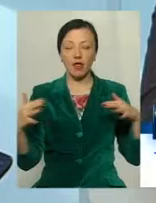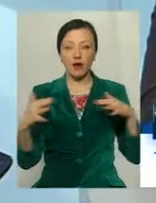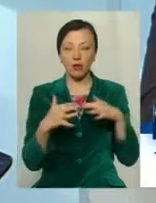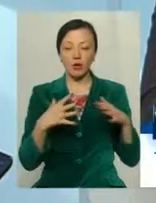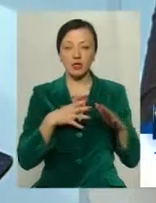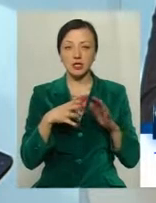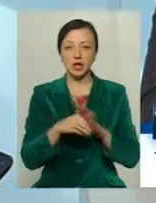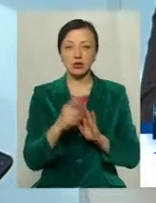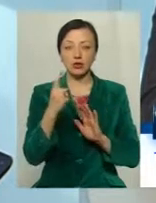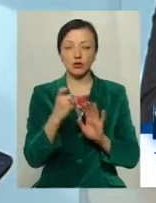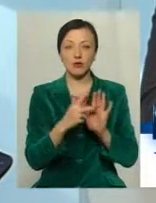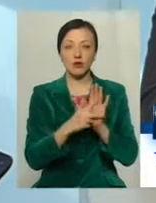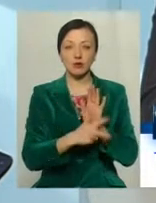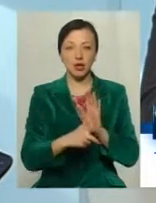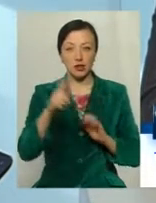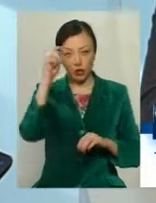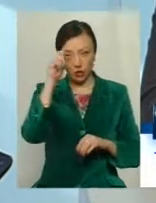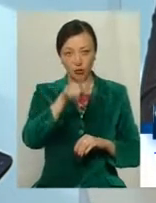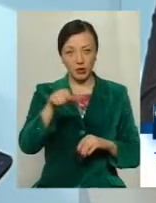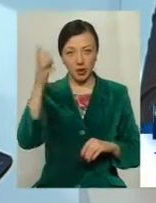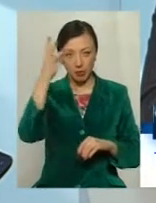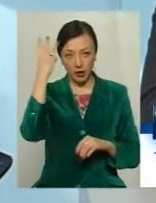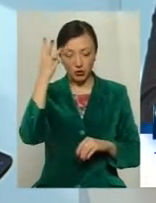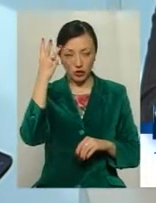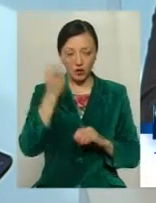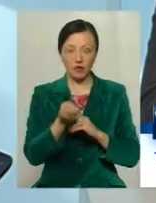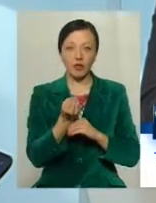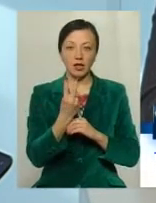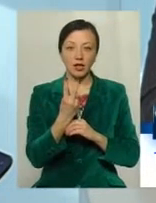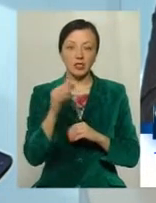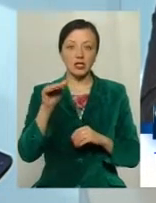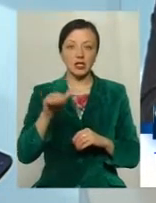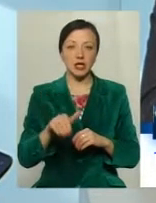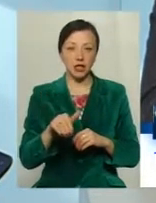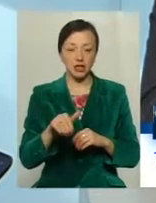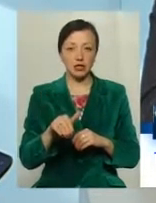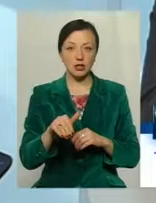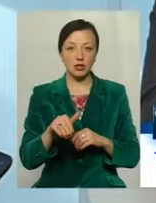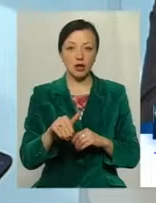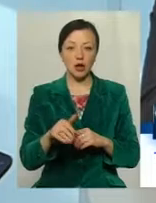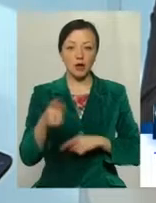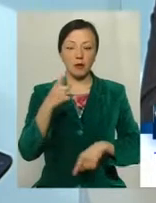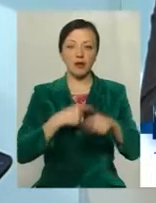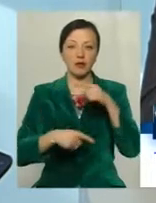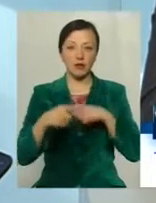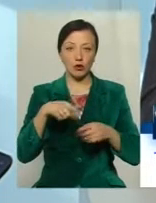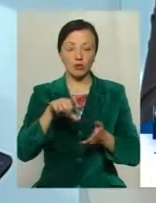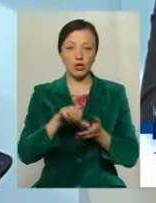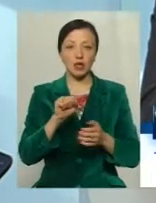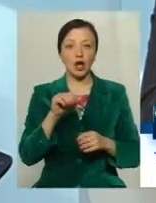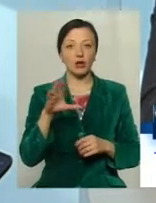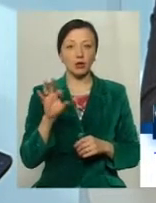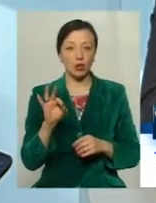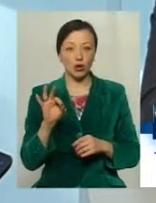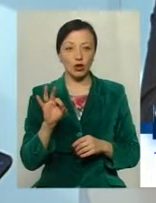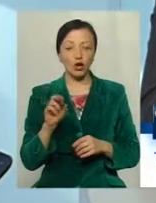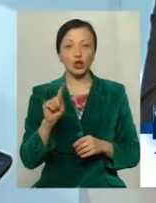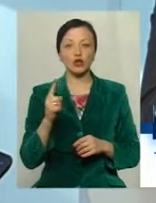Добрий вечір. Добрий вечір. Іван Васильович, добрий вечір. Добрий вечір. Приємно бачити вас на екрані. Дякую. Іван Васильович, таке